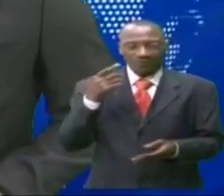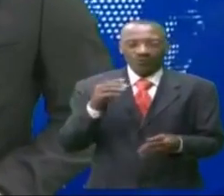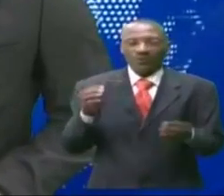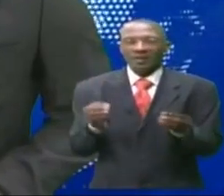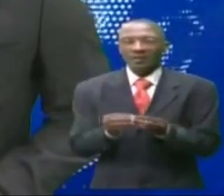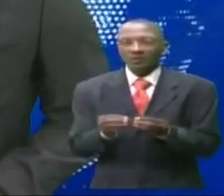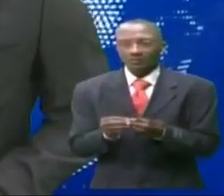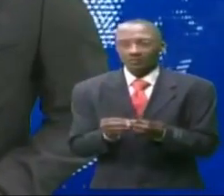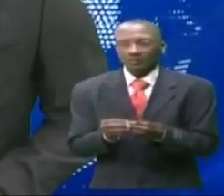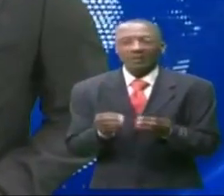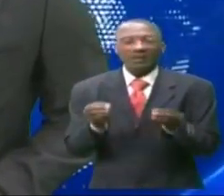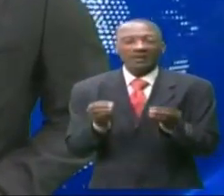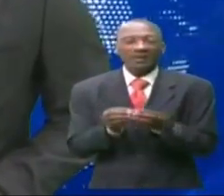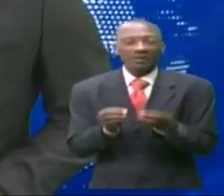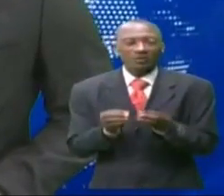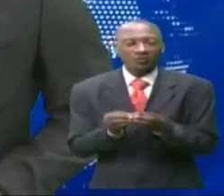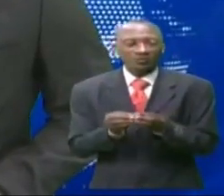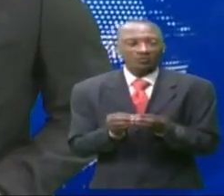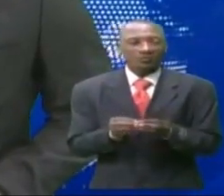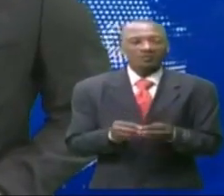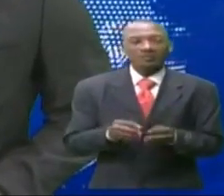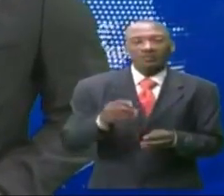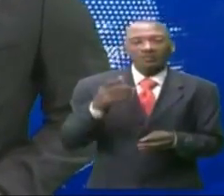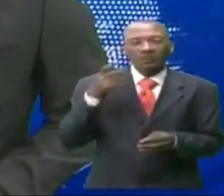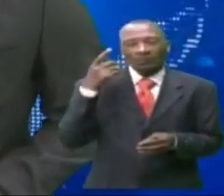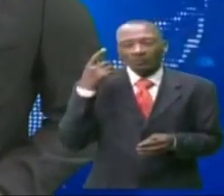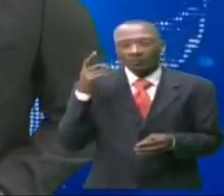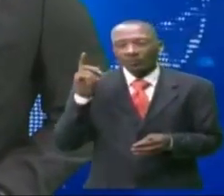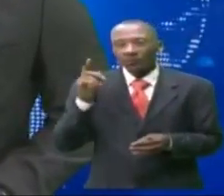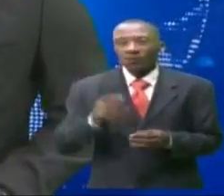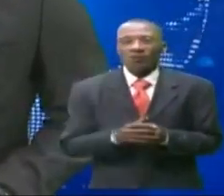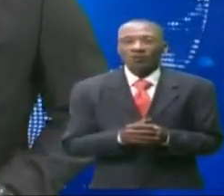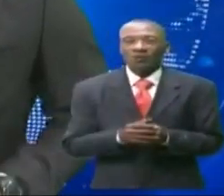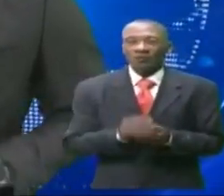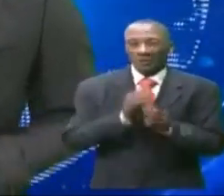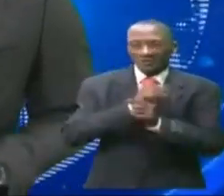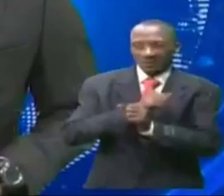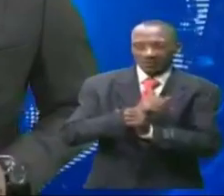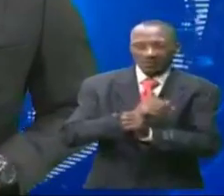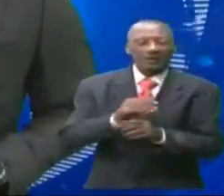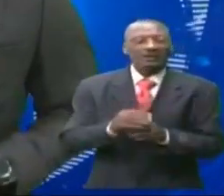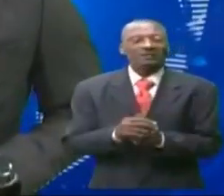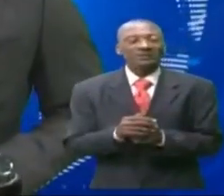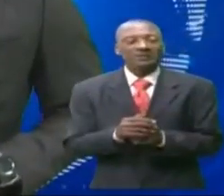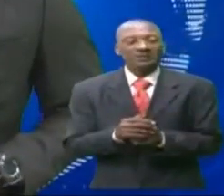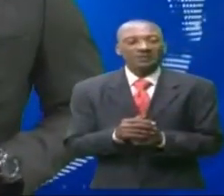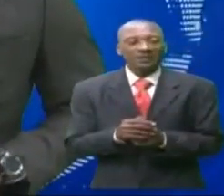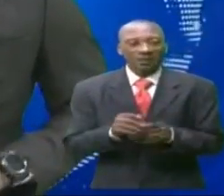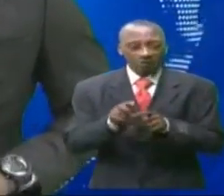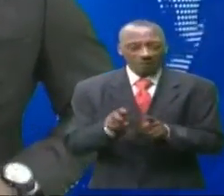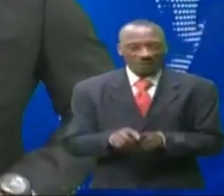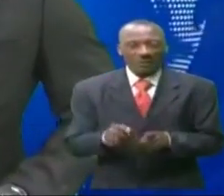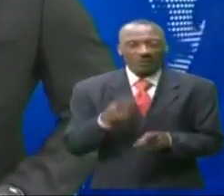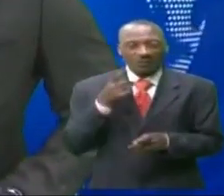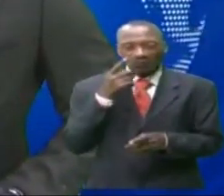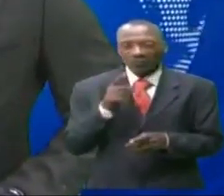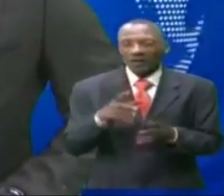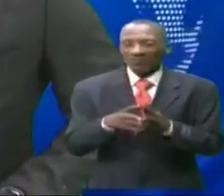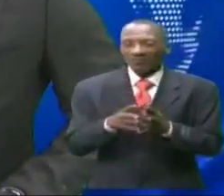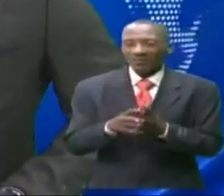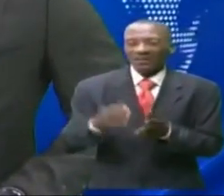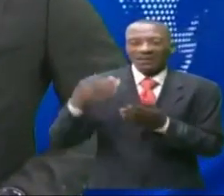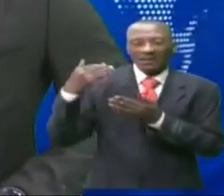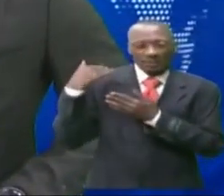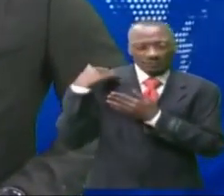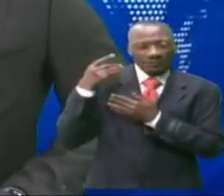2023 à une réunion des États de l'EAC sur le mandat de force de sécurité de cette organisation sous-régionale